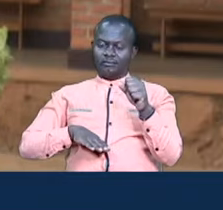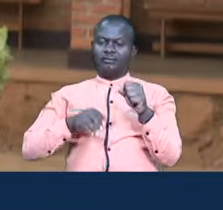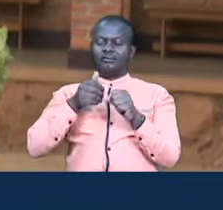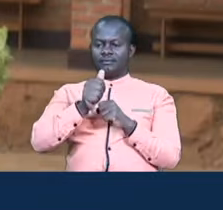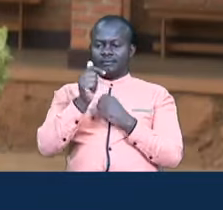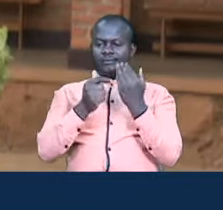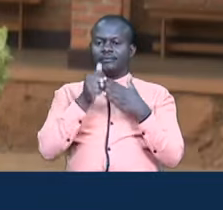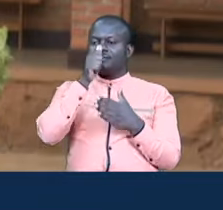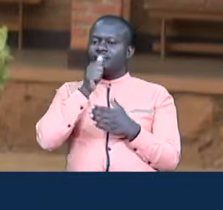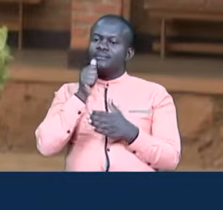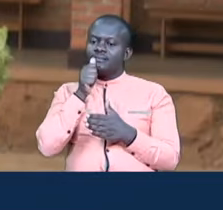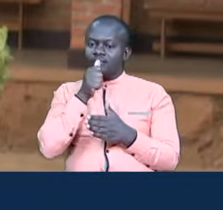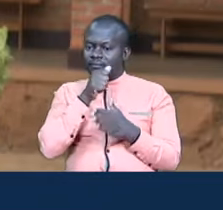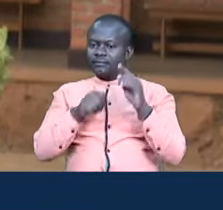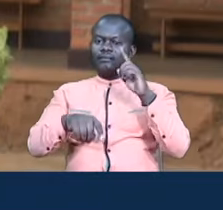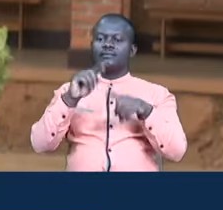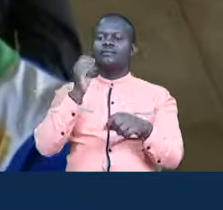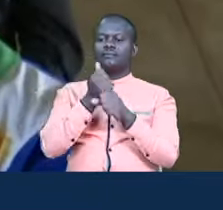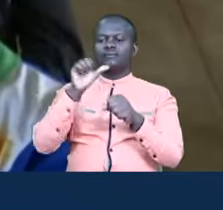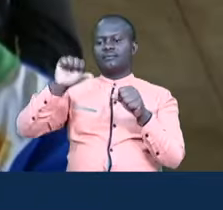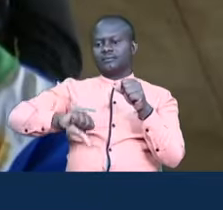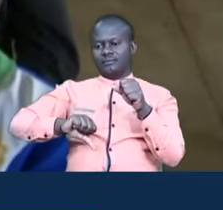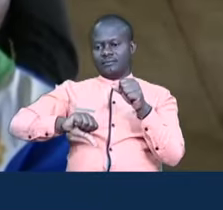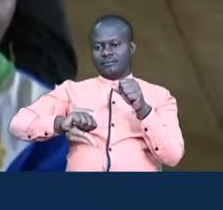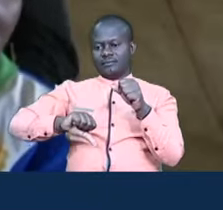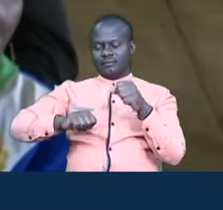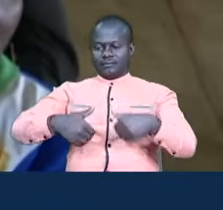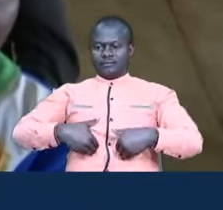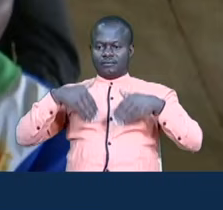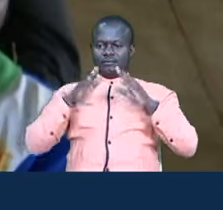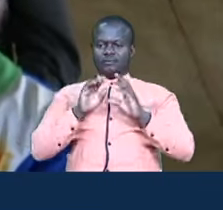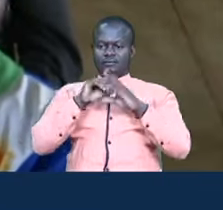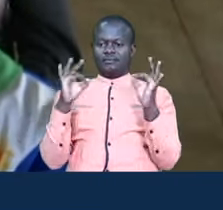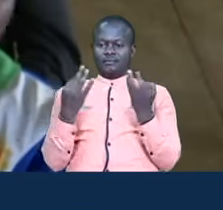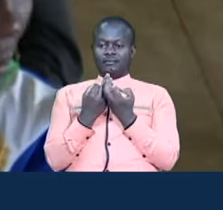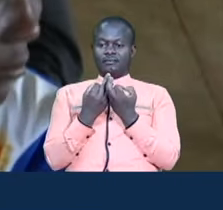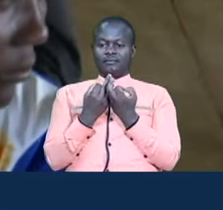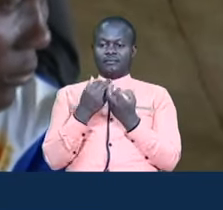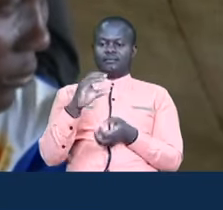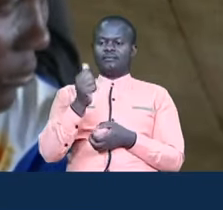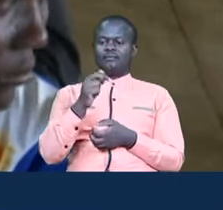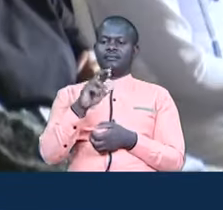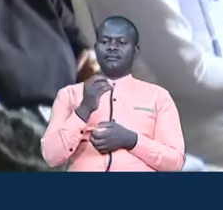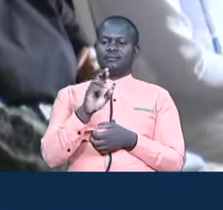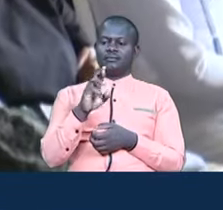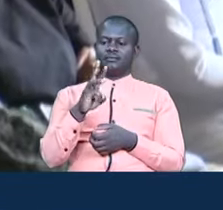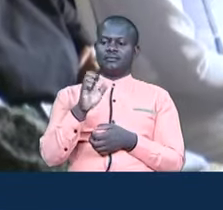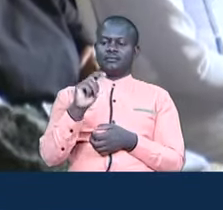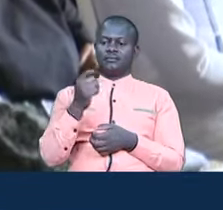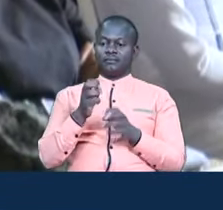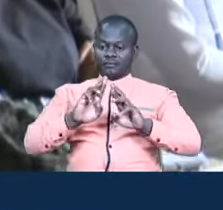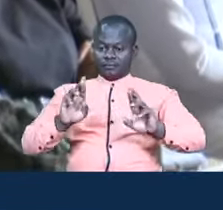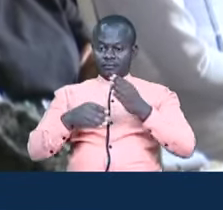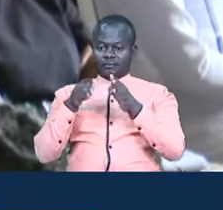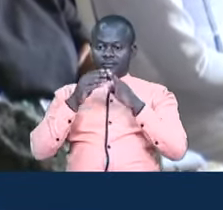Iryo ni ryo banga ryo gutsinda abakora ikibi. Urubyiruko ruri mu muryango wa Karoli Rwanga ruvuga ko rwiteguye kubaka